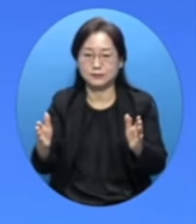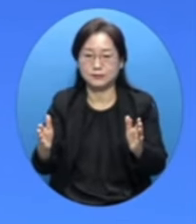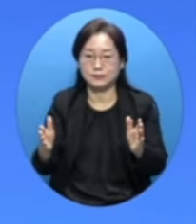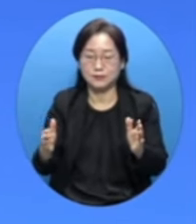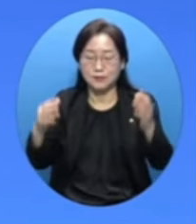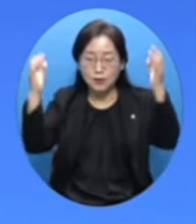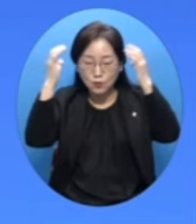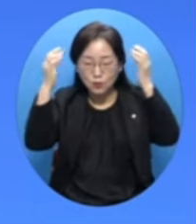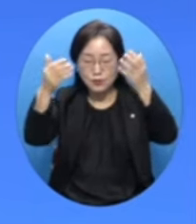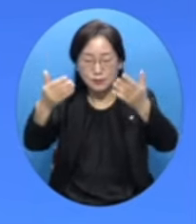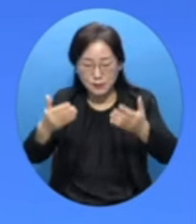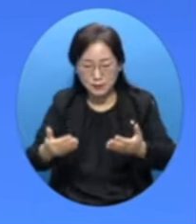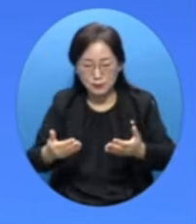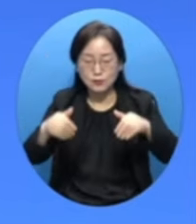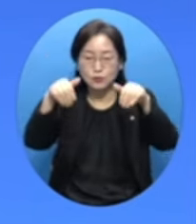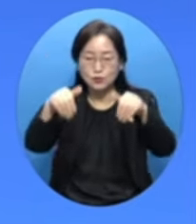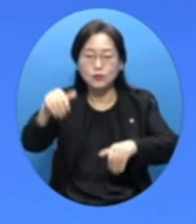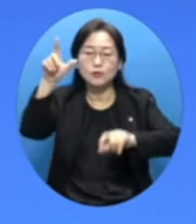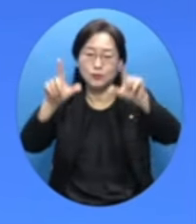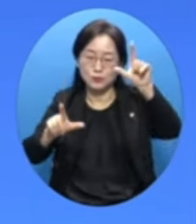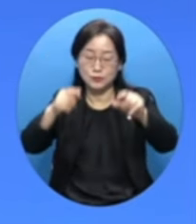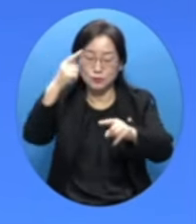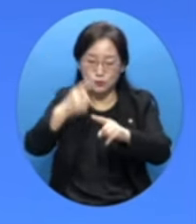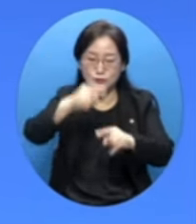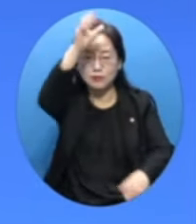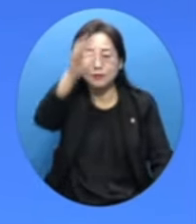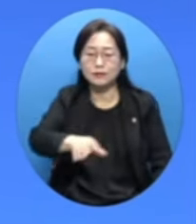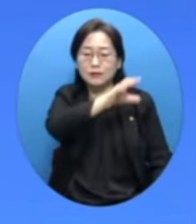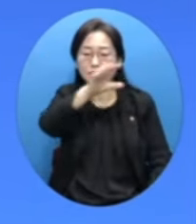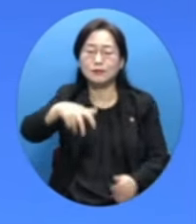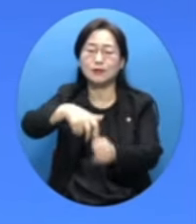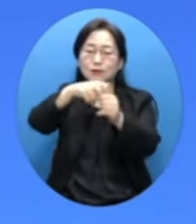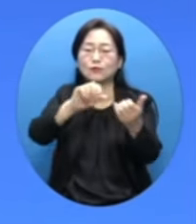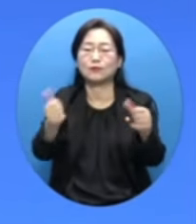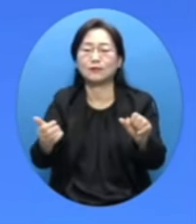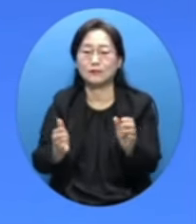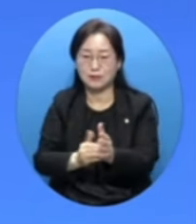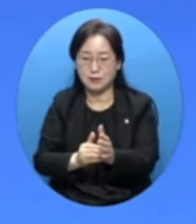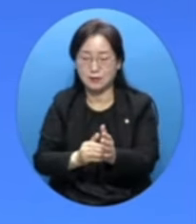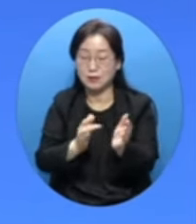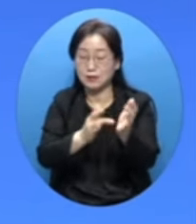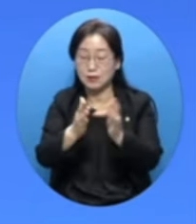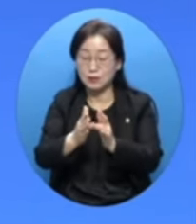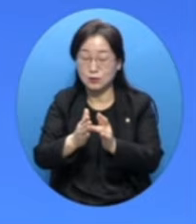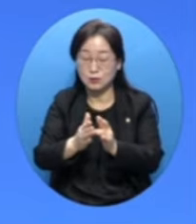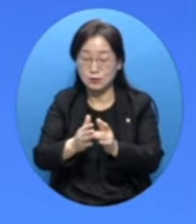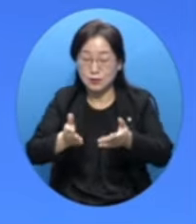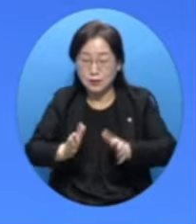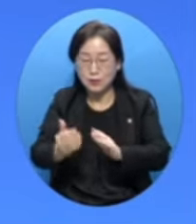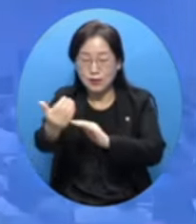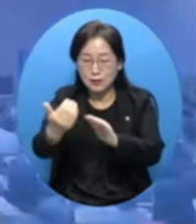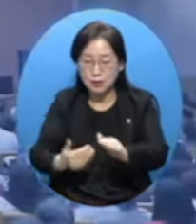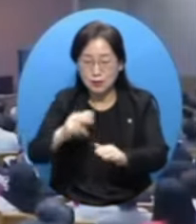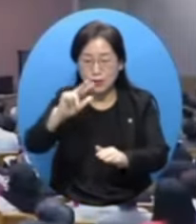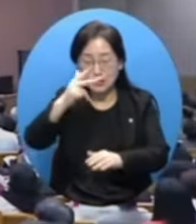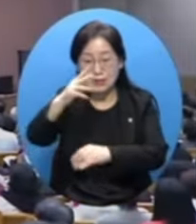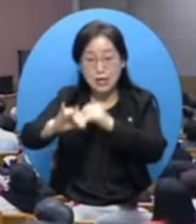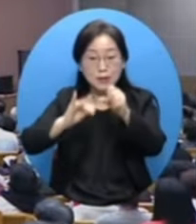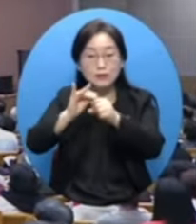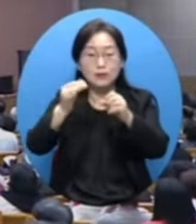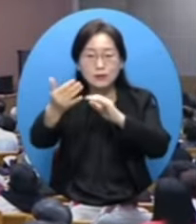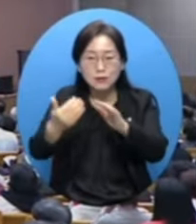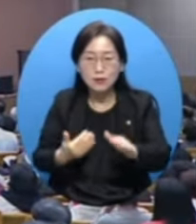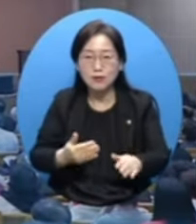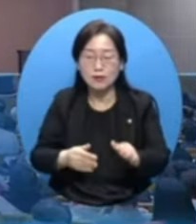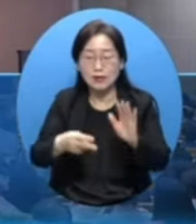고난받는 종의 모습으로 살다가 십자가에 달리셨습니다 예수님 오시기 700년 전에 이사야 선자가 이와 같이 예수의 모습을 예언합니다